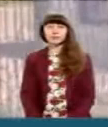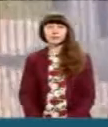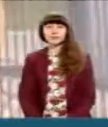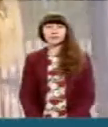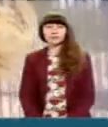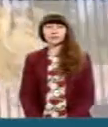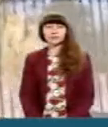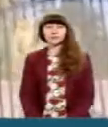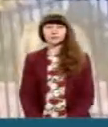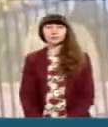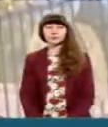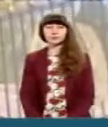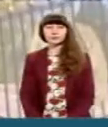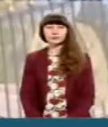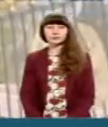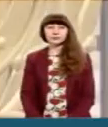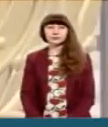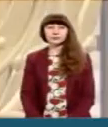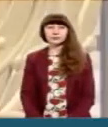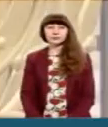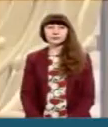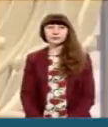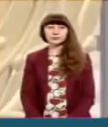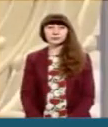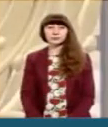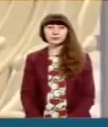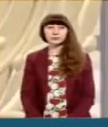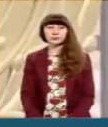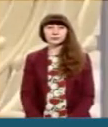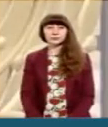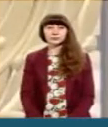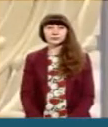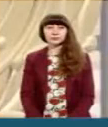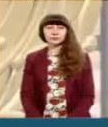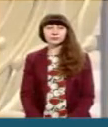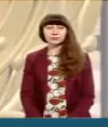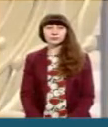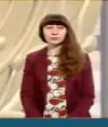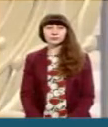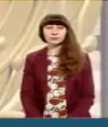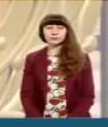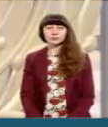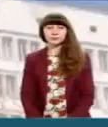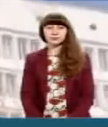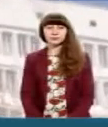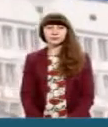букмекерлік кеңселерде ставкаға қоюға пайдаланған. Күдіктілер Қостанайда тергеу изоляторына қамалды.